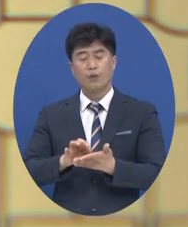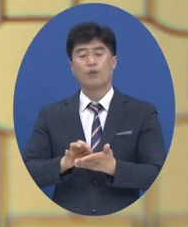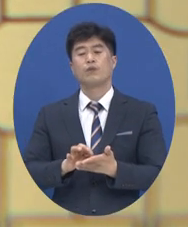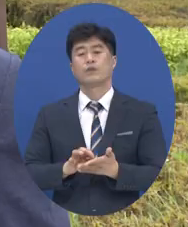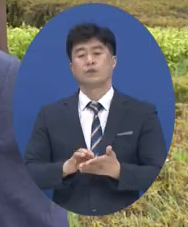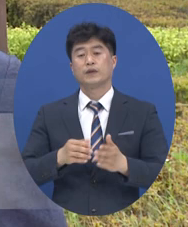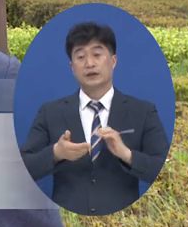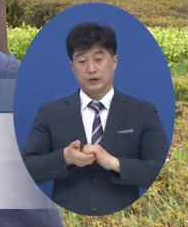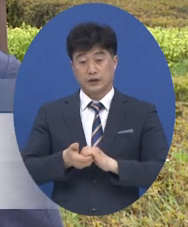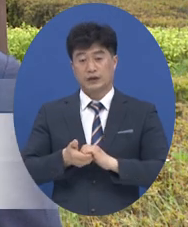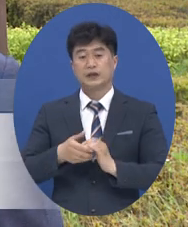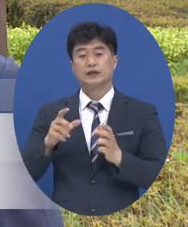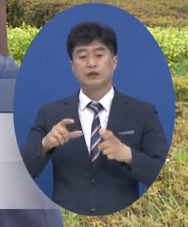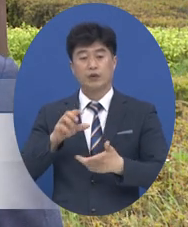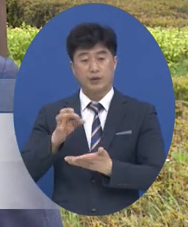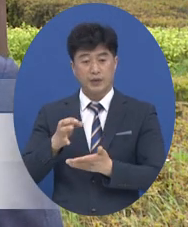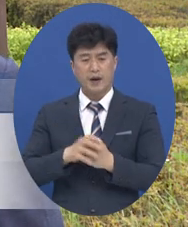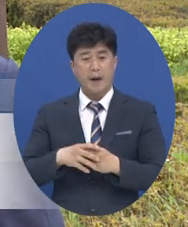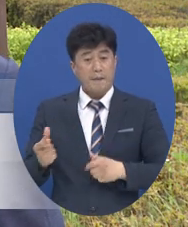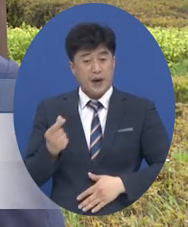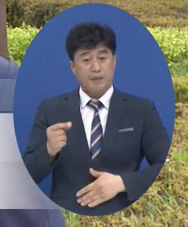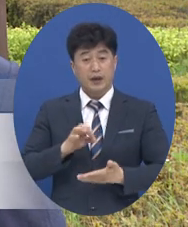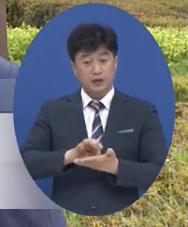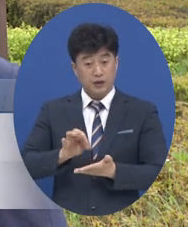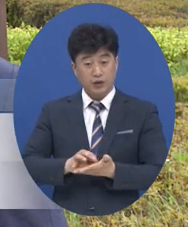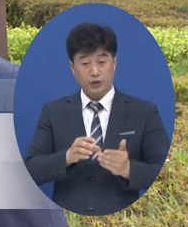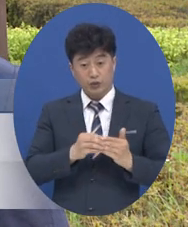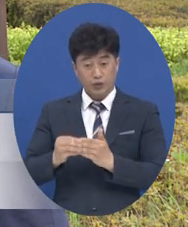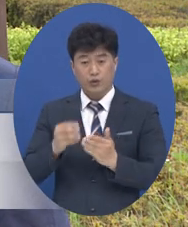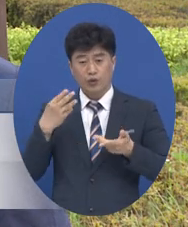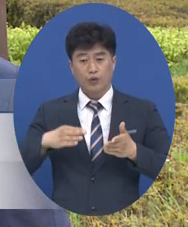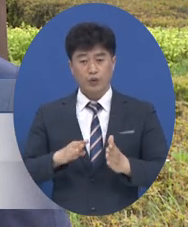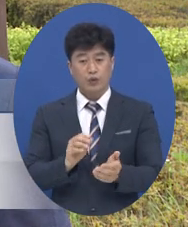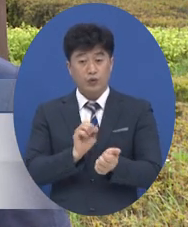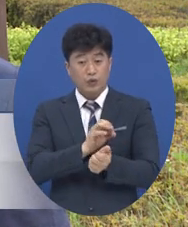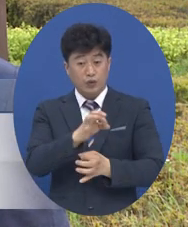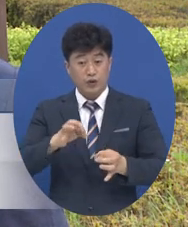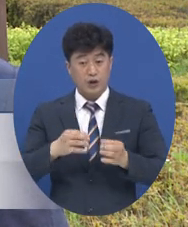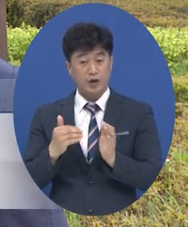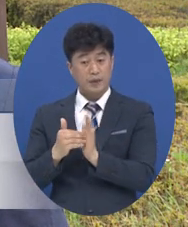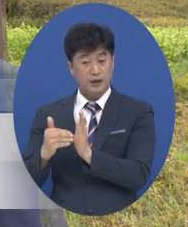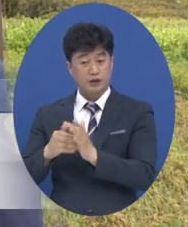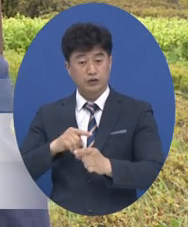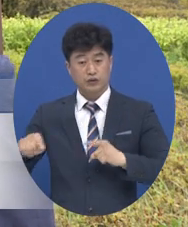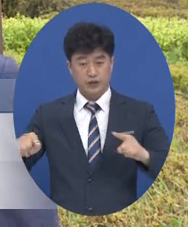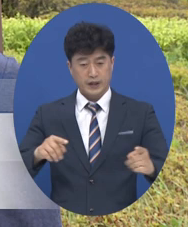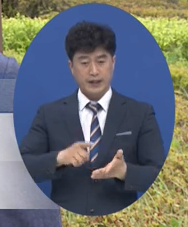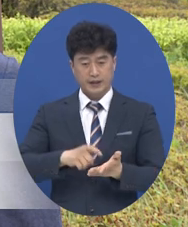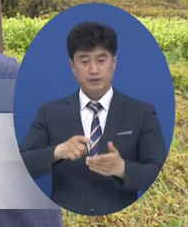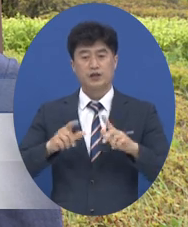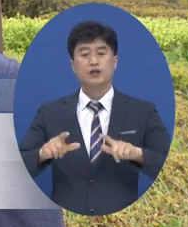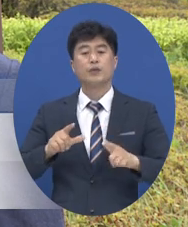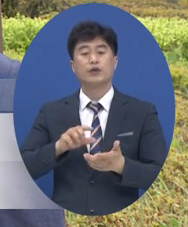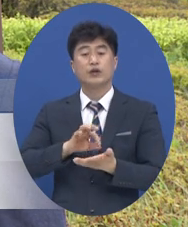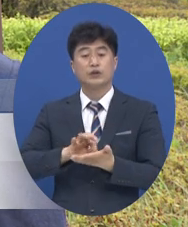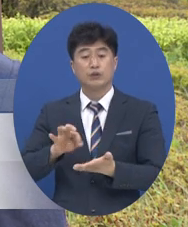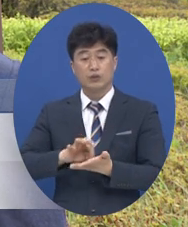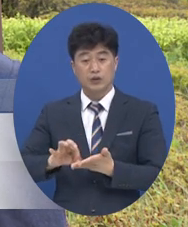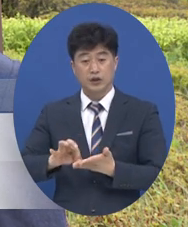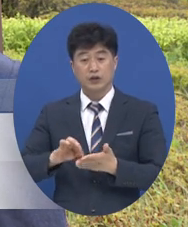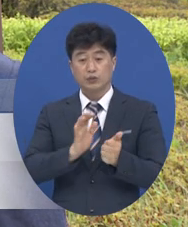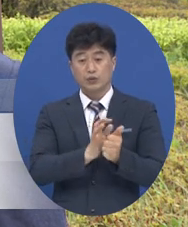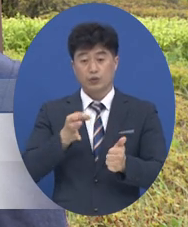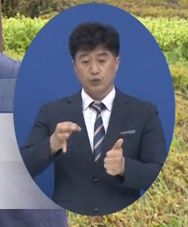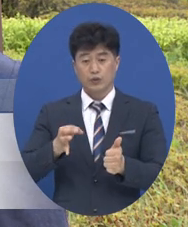지역화폐입니다. 단기간 빠른 소비를 유도하는 경기도형 방역정책이라는 것이 핵심입니다. 이번 소비지원금은 예산